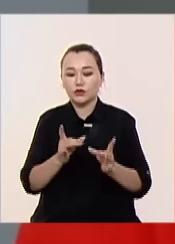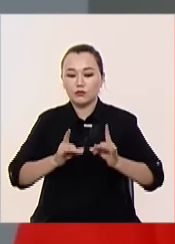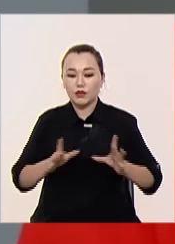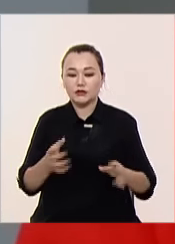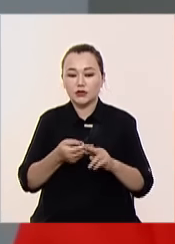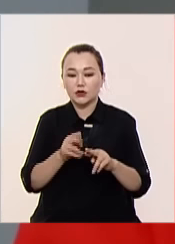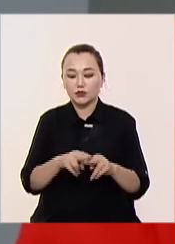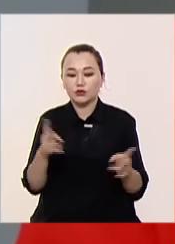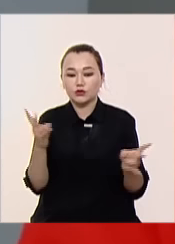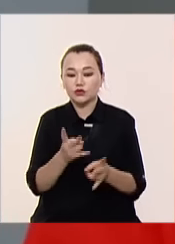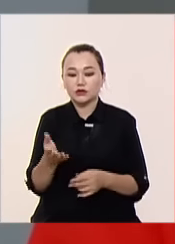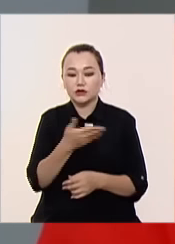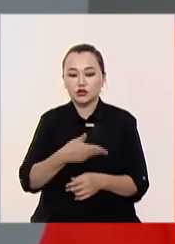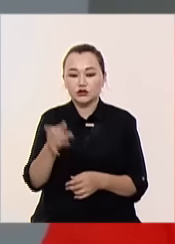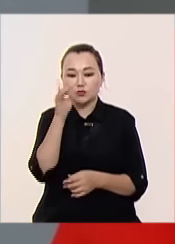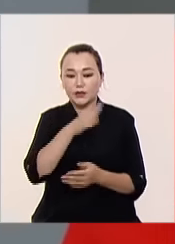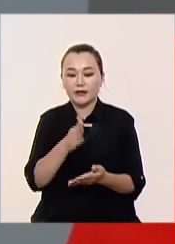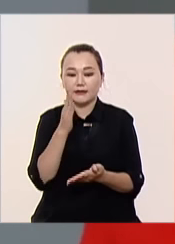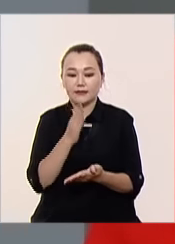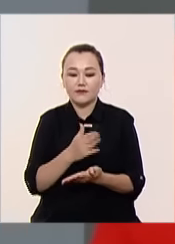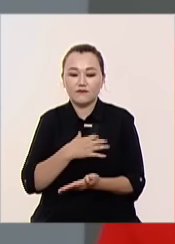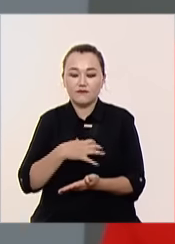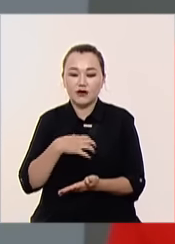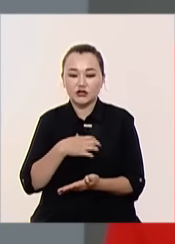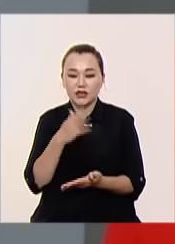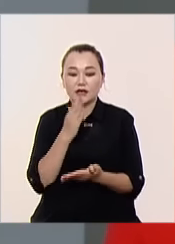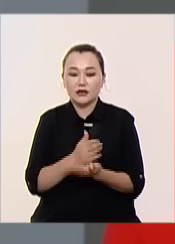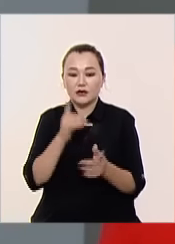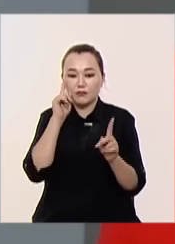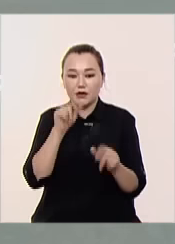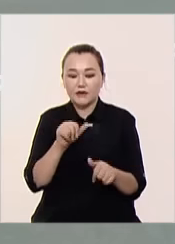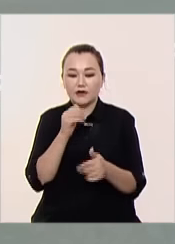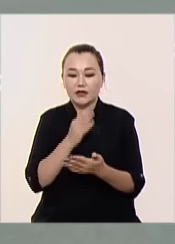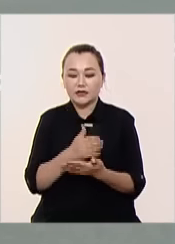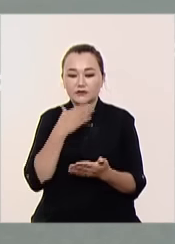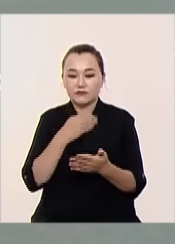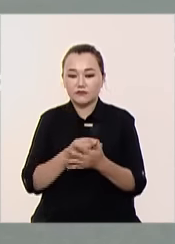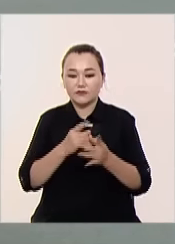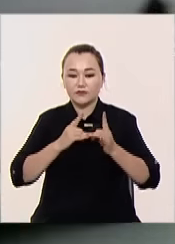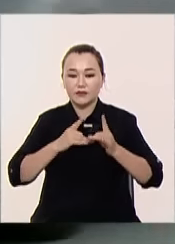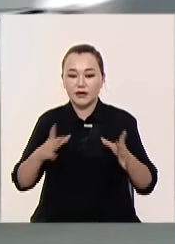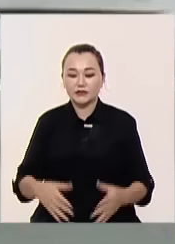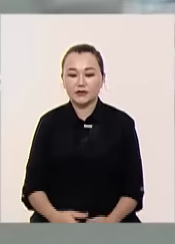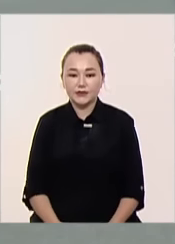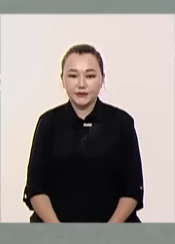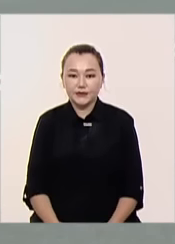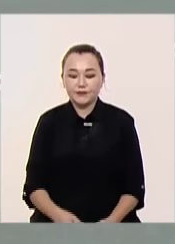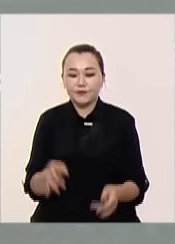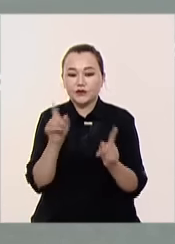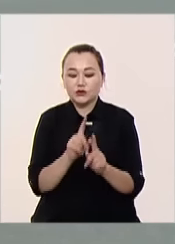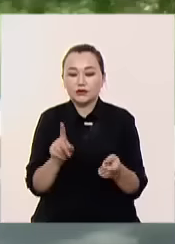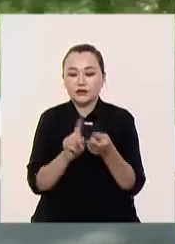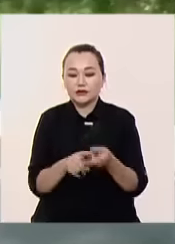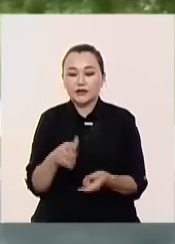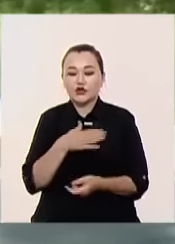которые нужна. Наша республика, она имеет место, она имеет право своего праздника. Что касается